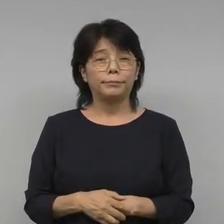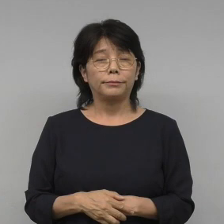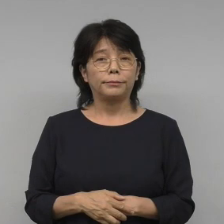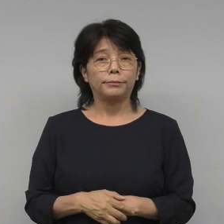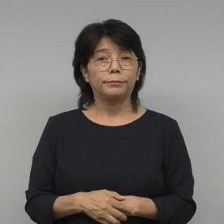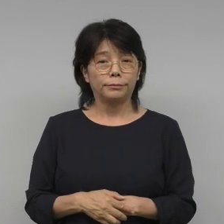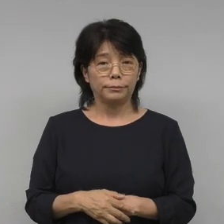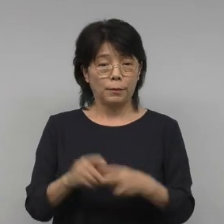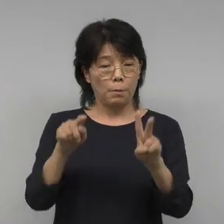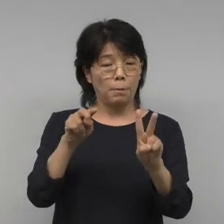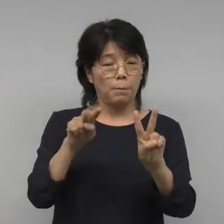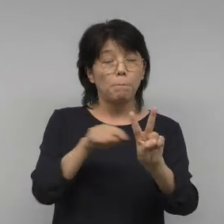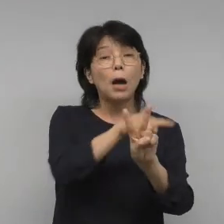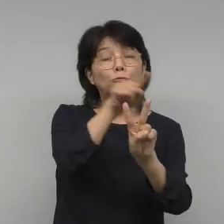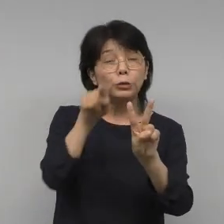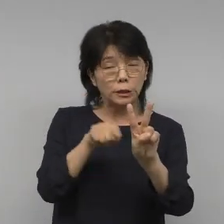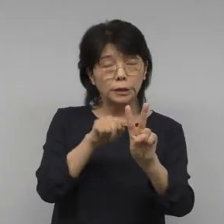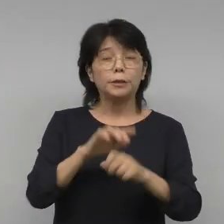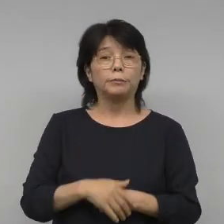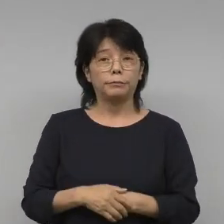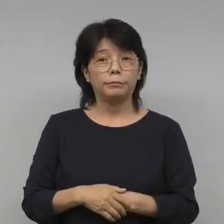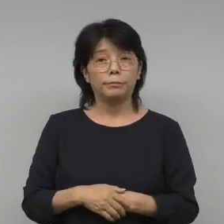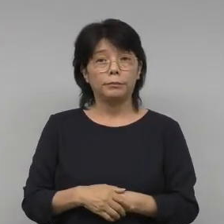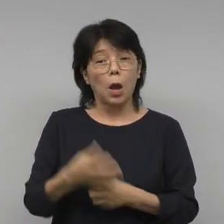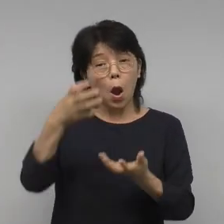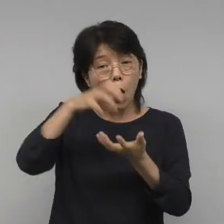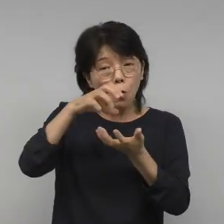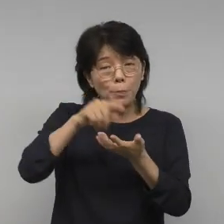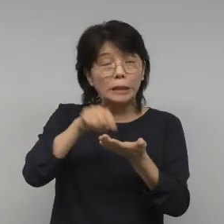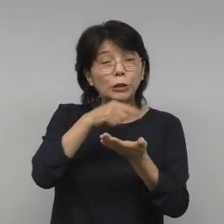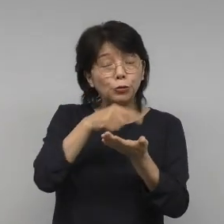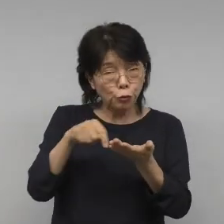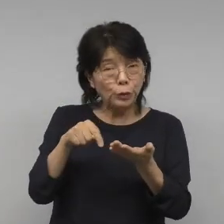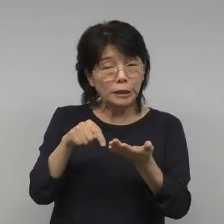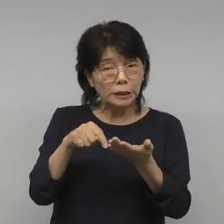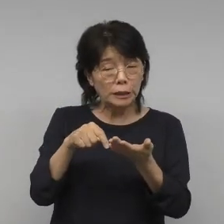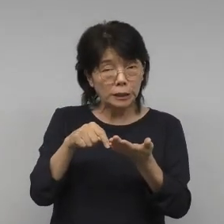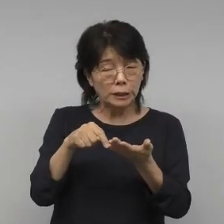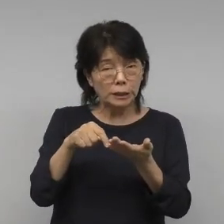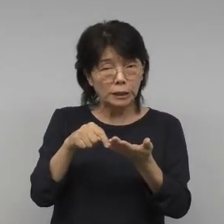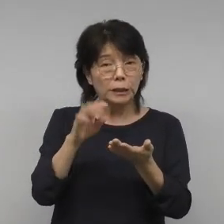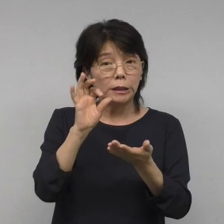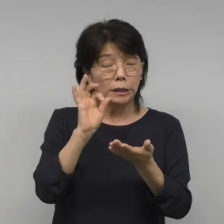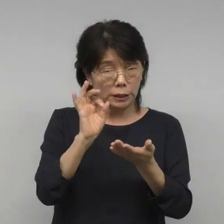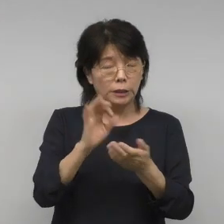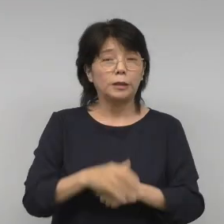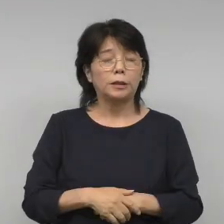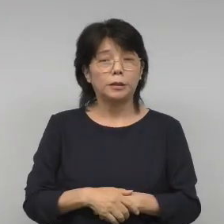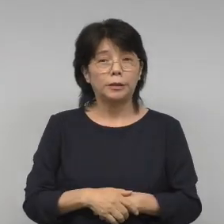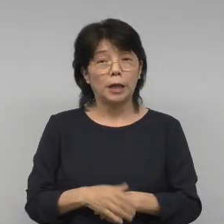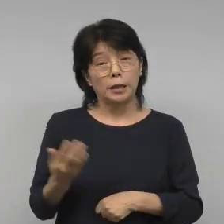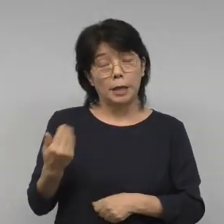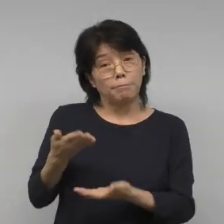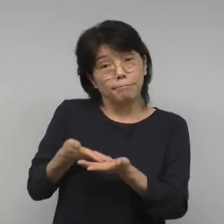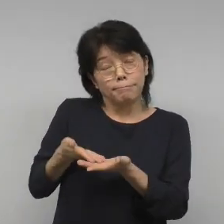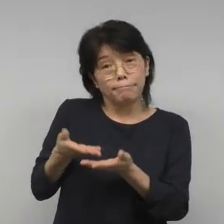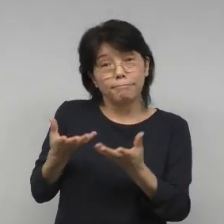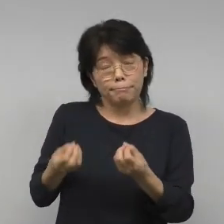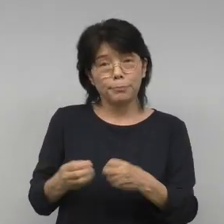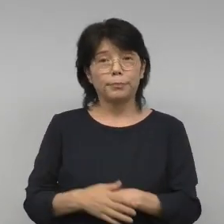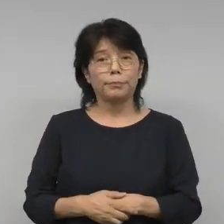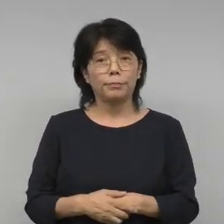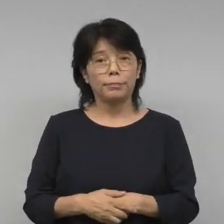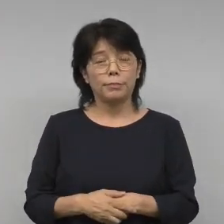それから丸2番、適正なごみ処理啓発費っていう名前になってますが、これも以前お話ししたかと思いますが